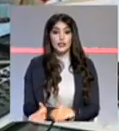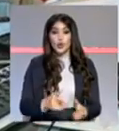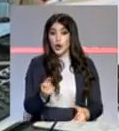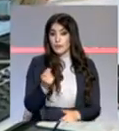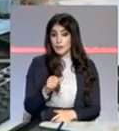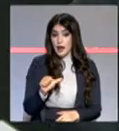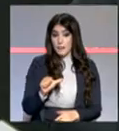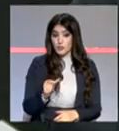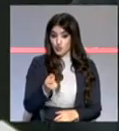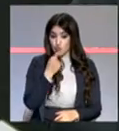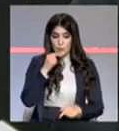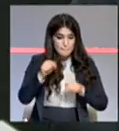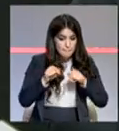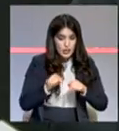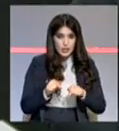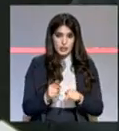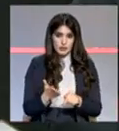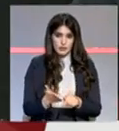لللامونيتر كنا احنا حاجياتنا